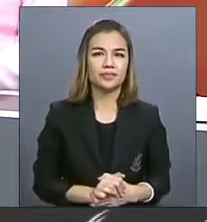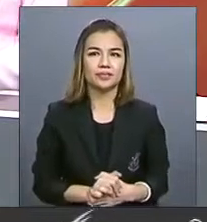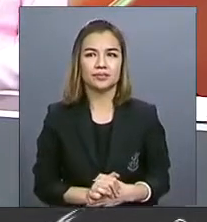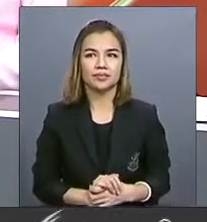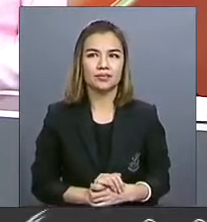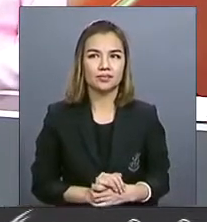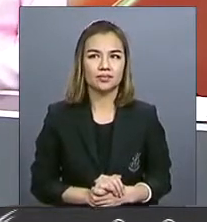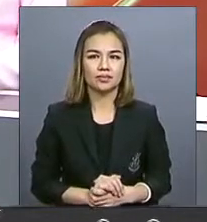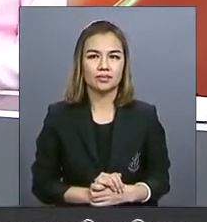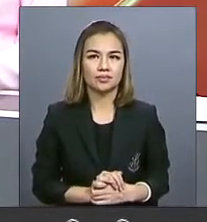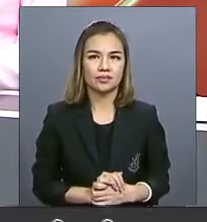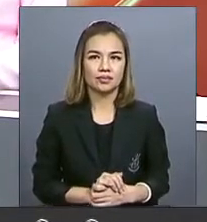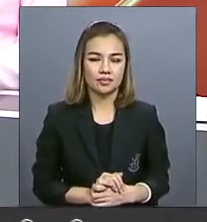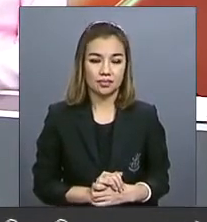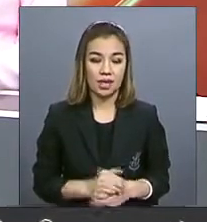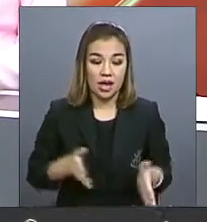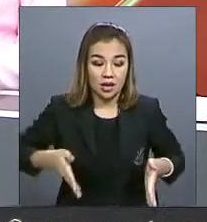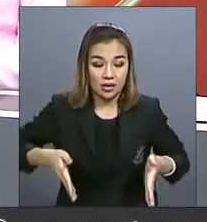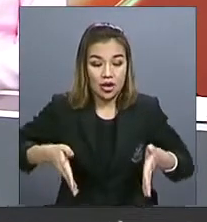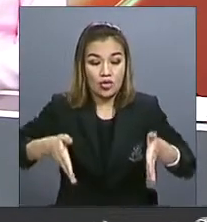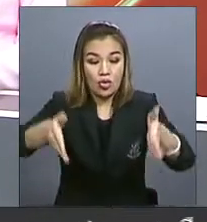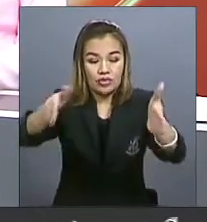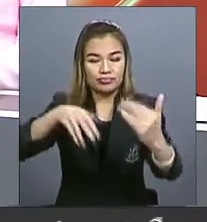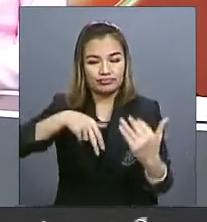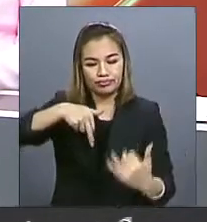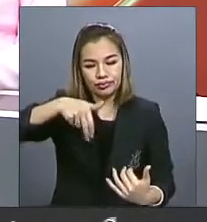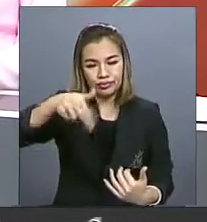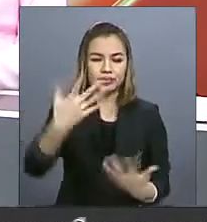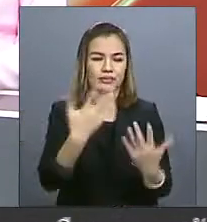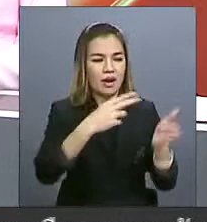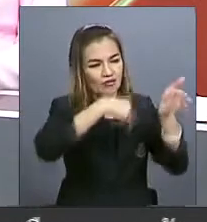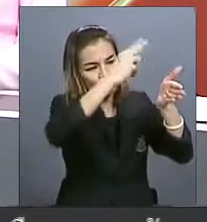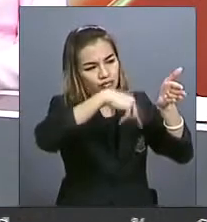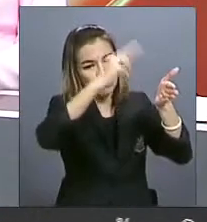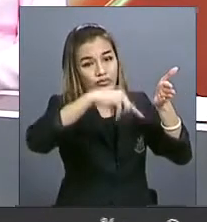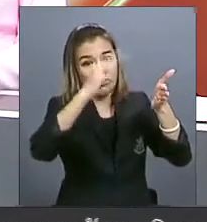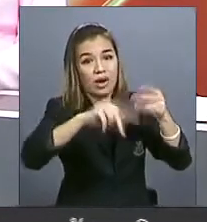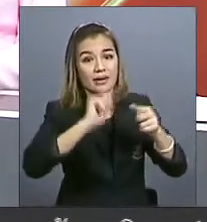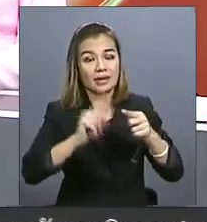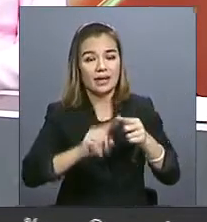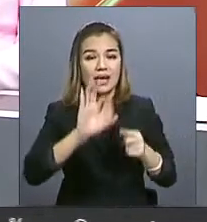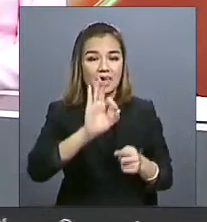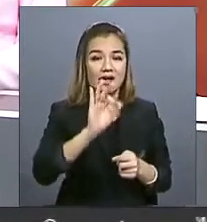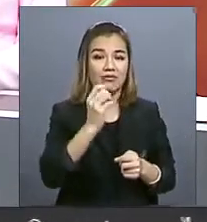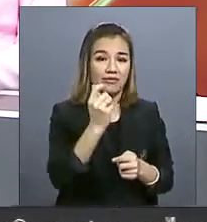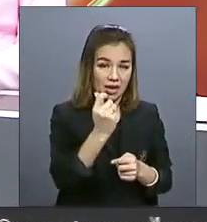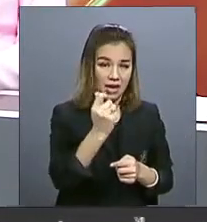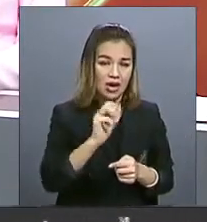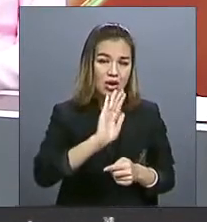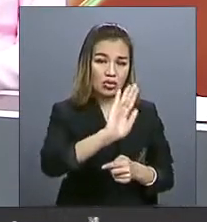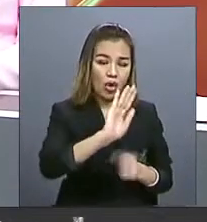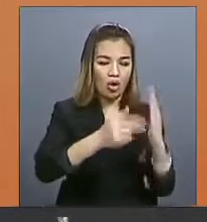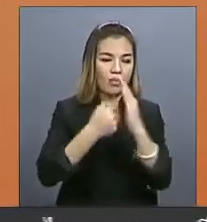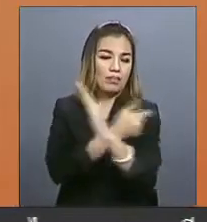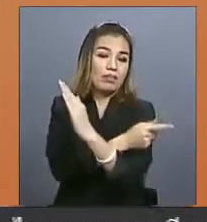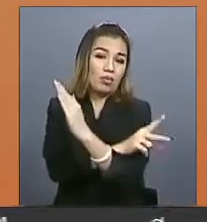หลังจากที่สตรีทอาร์ตในย่านเมืองเก่าภูเก็ตจัดทำขึ้นภายใต้ชื่อ FAT ภูเก็ตหรือว่า Food Art Old Town ครั้ง